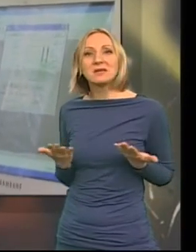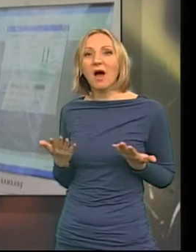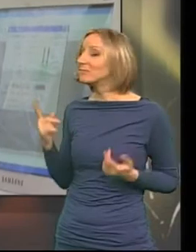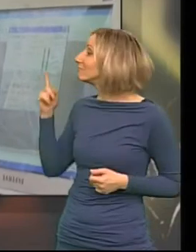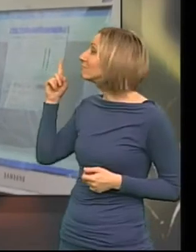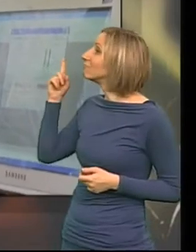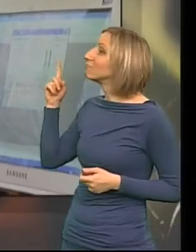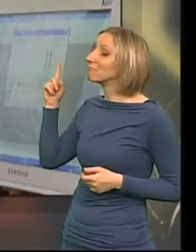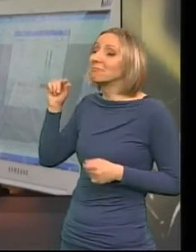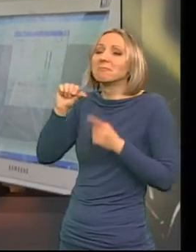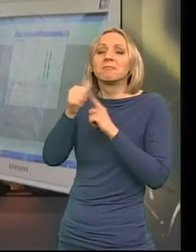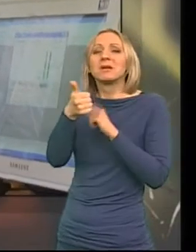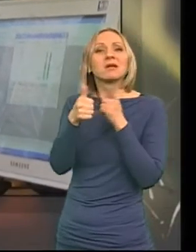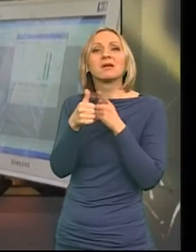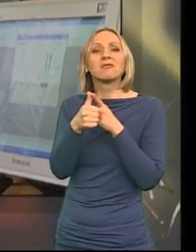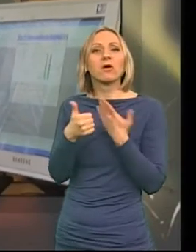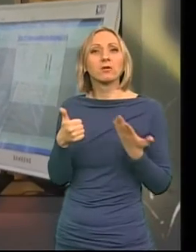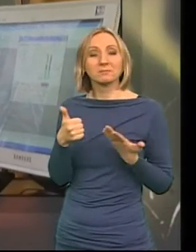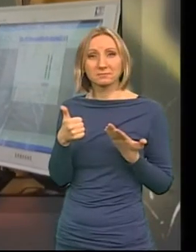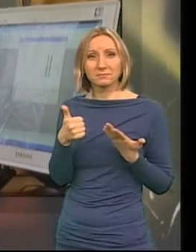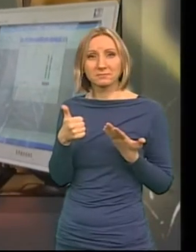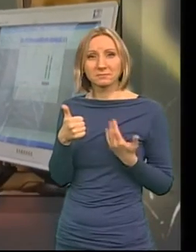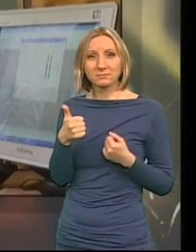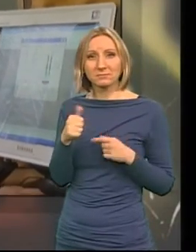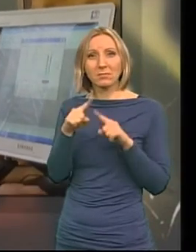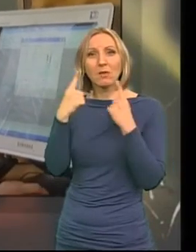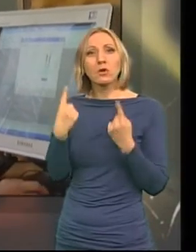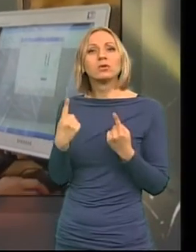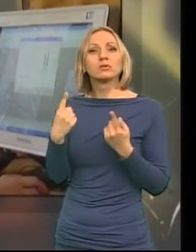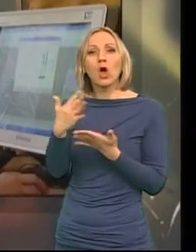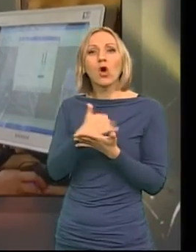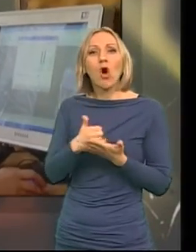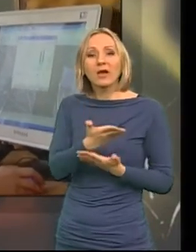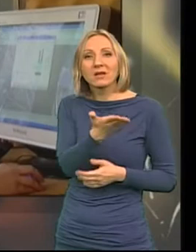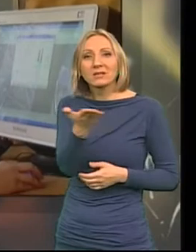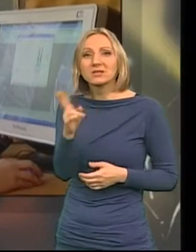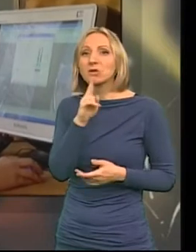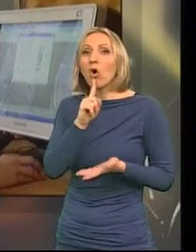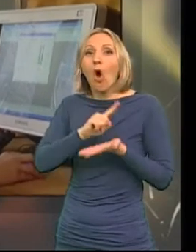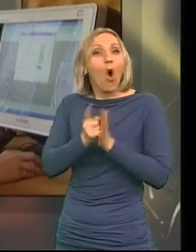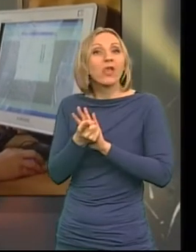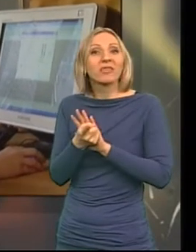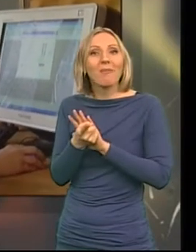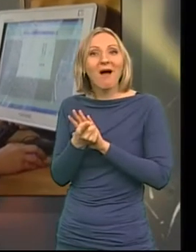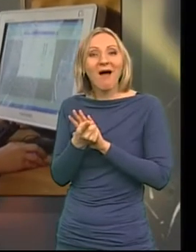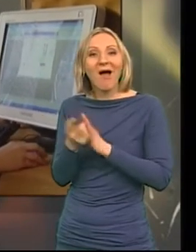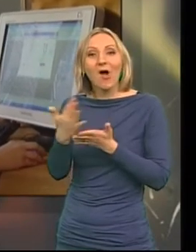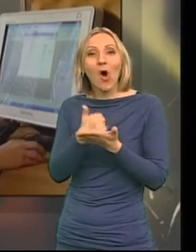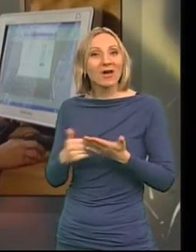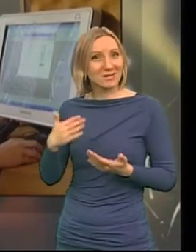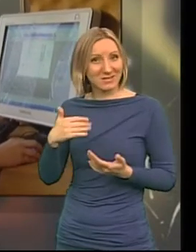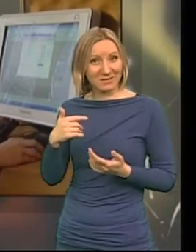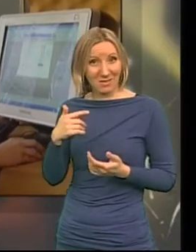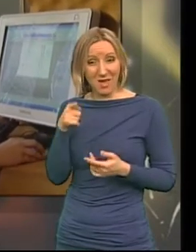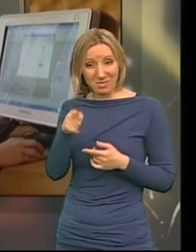je prvenstveno u tome što postoje korisnici koji odmah koriste audio